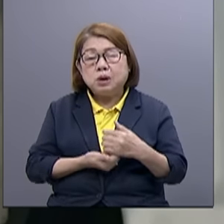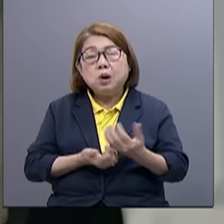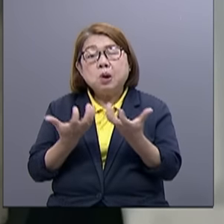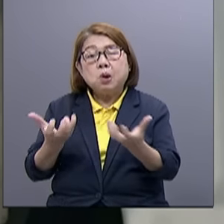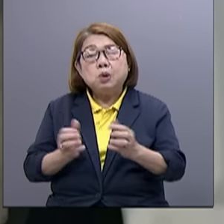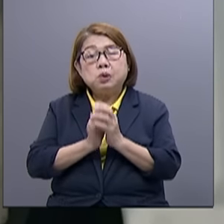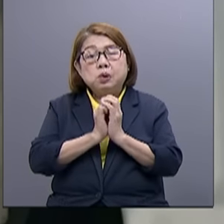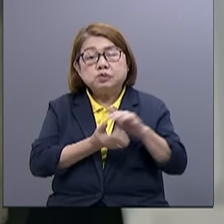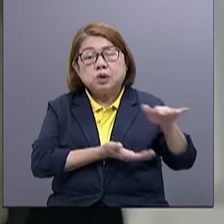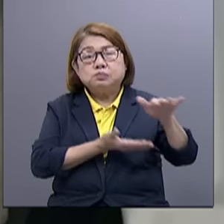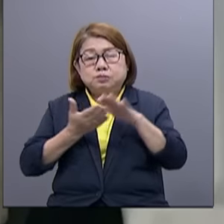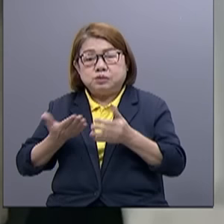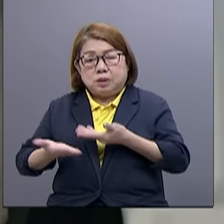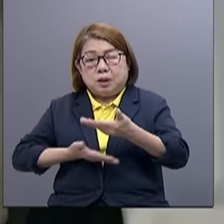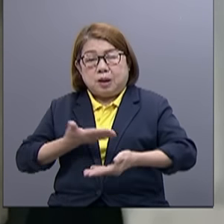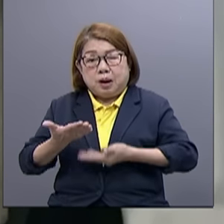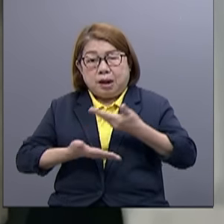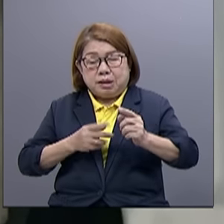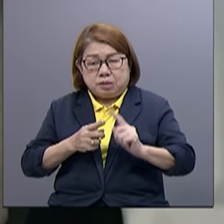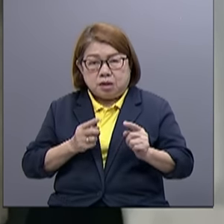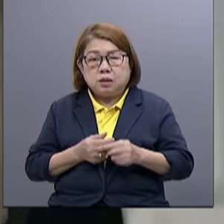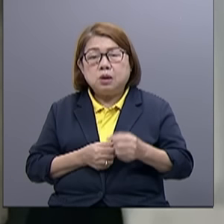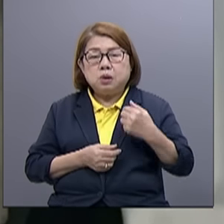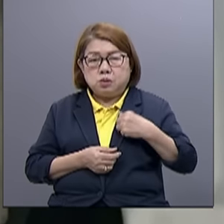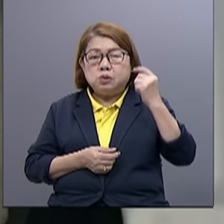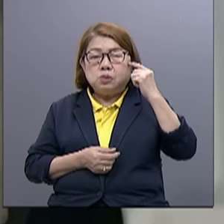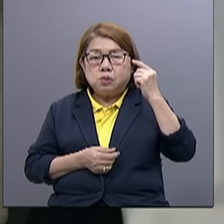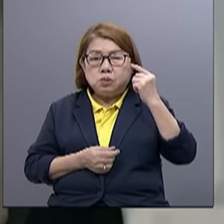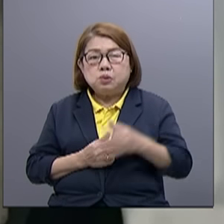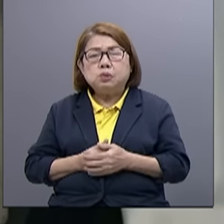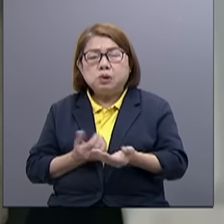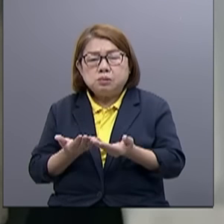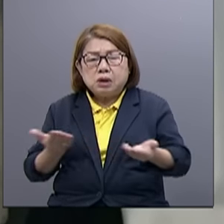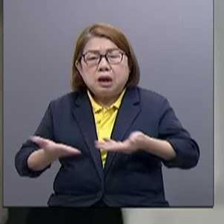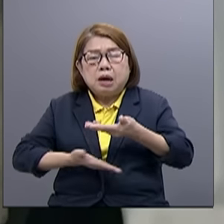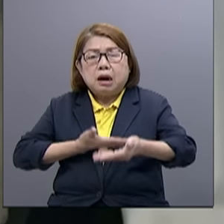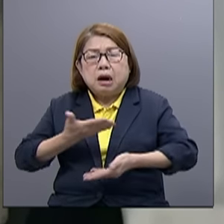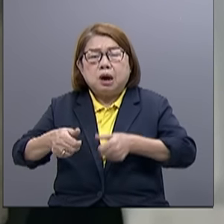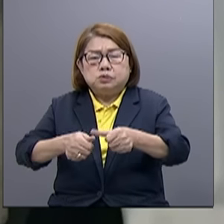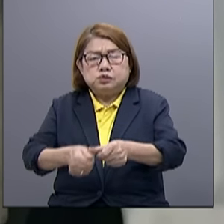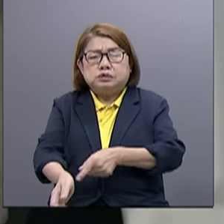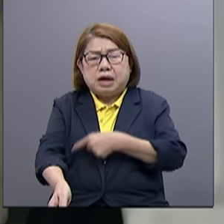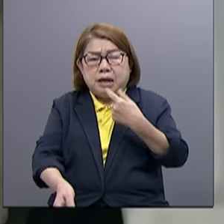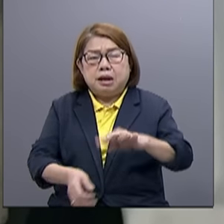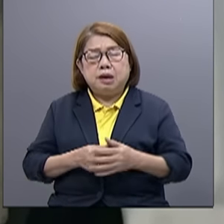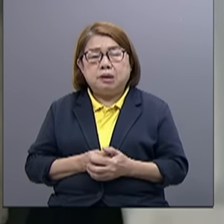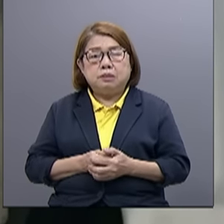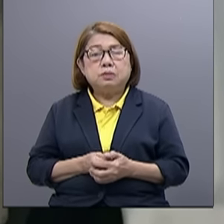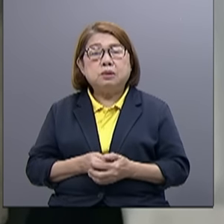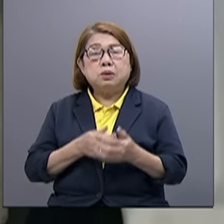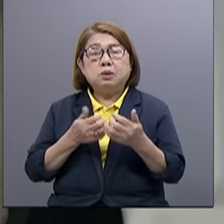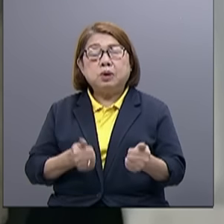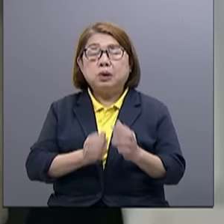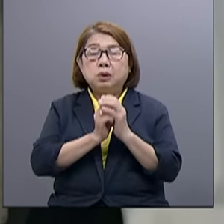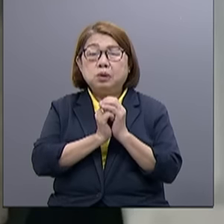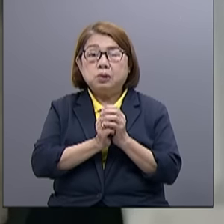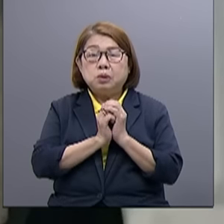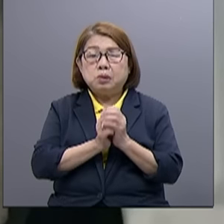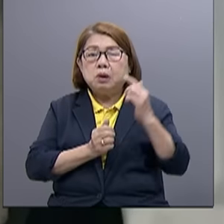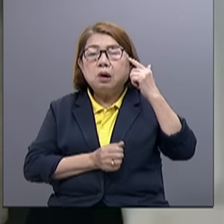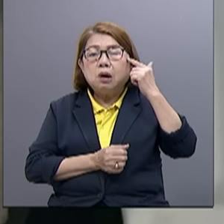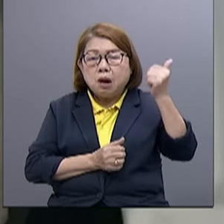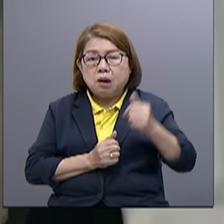ความเข้าใจในสินค้าในซีอิ๊วในอะไรอยู่นานแล้วไงมันก็เป็นตัวที่จะทำให้เขามีโอกาสที่จะ